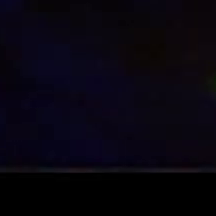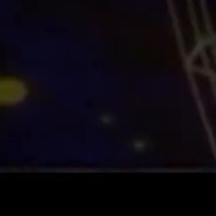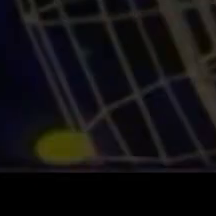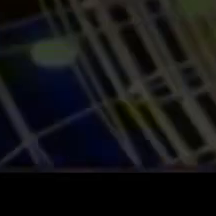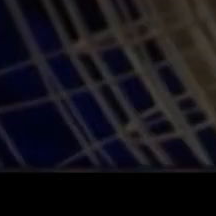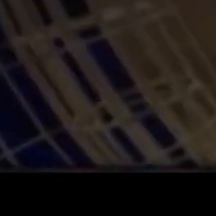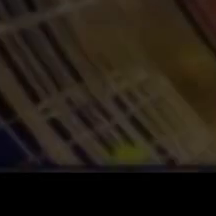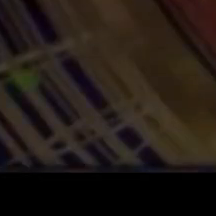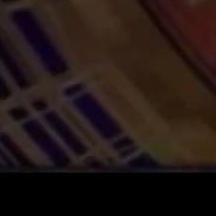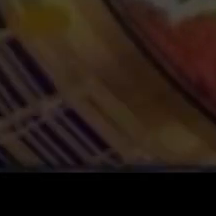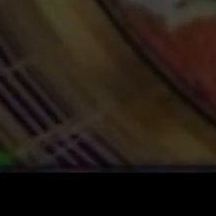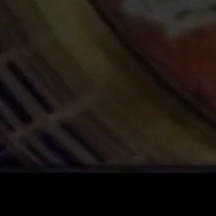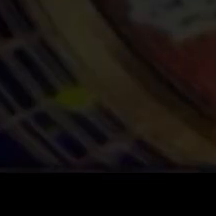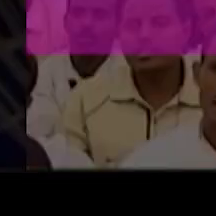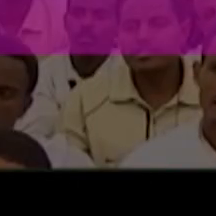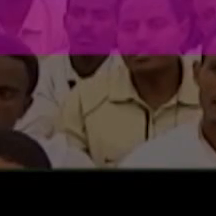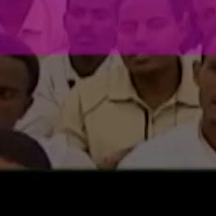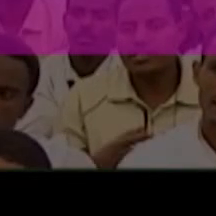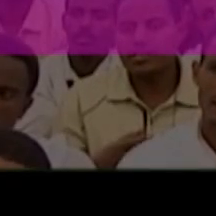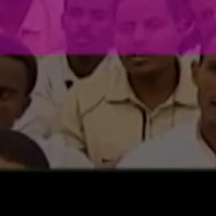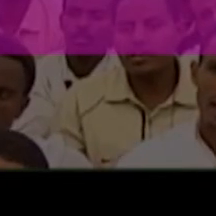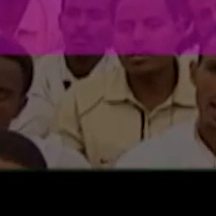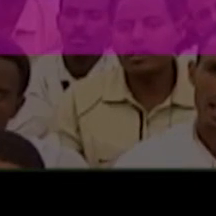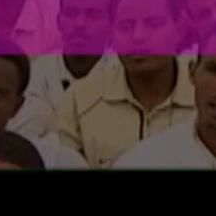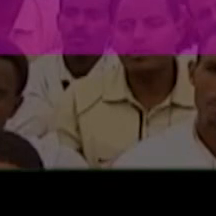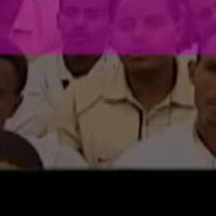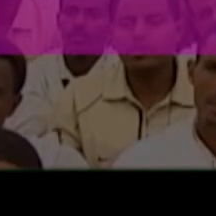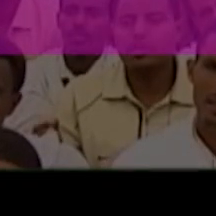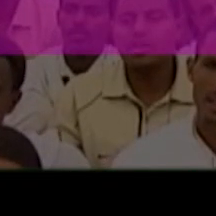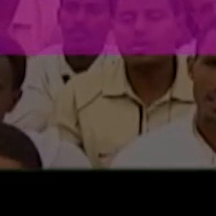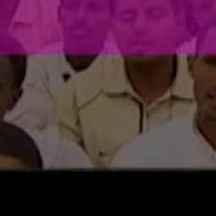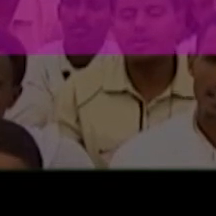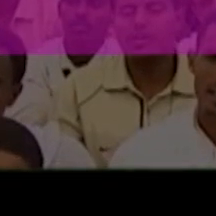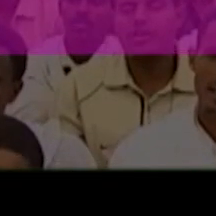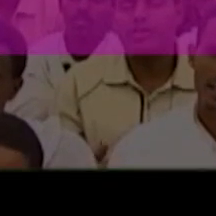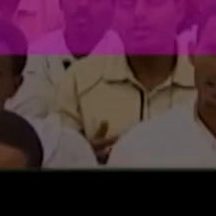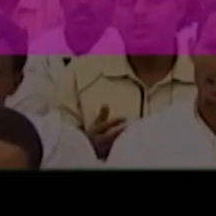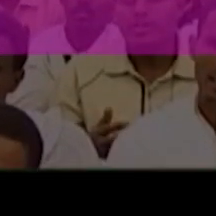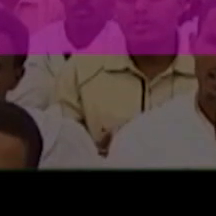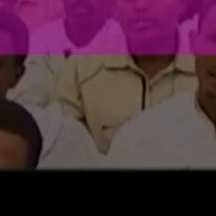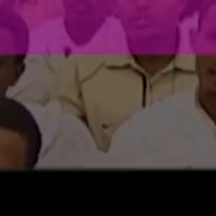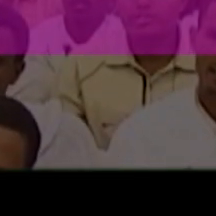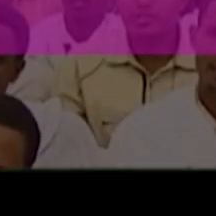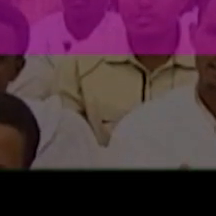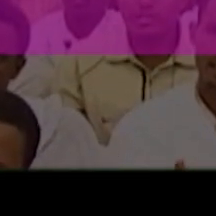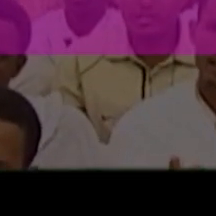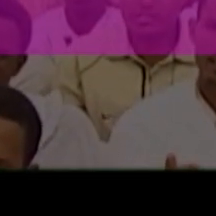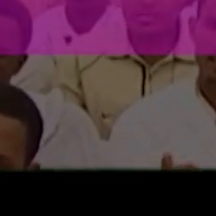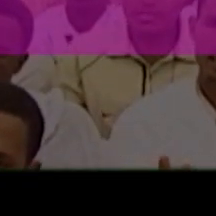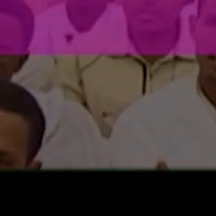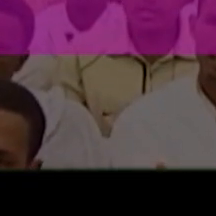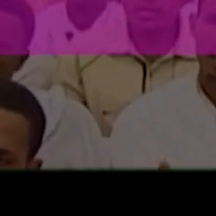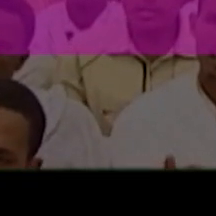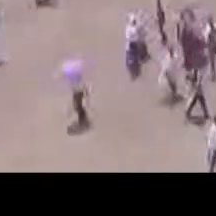ታኅሳስ 14 ቀን 2011 ዓ.ም በሰሜን ሸዋ ሰላሌ አገረ ስብከት በጫንጮ ጉቱ ኤላሞ መካነ ሕይወት አቡነ ገብረ መንፈስ ቅዱስ